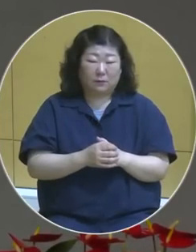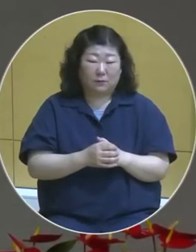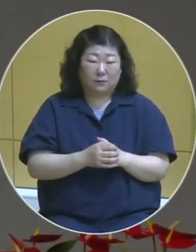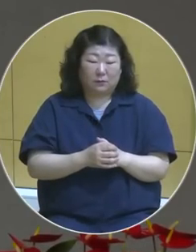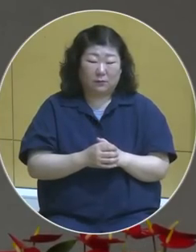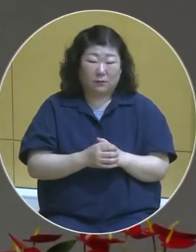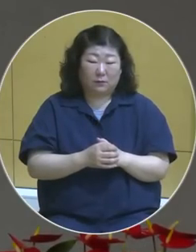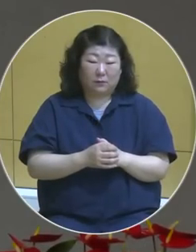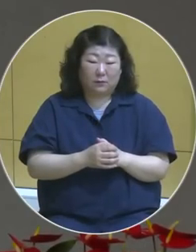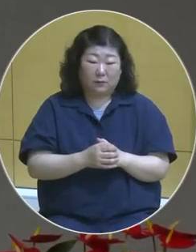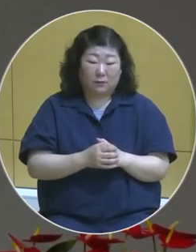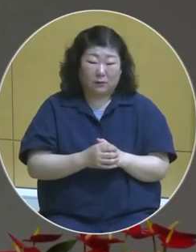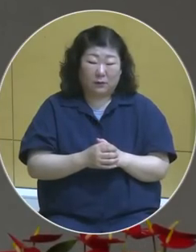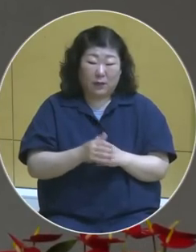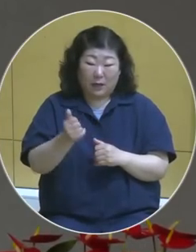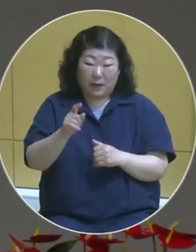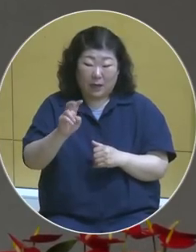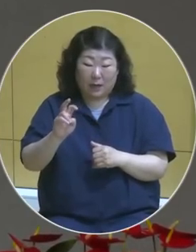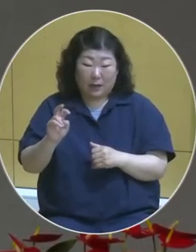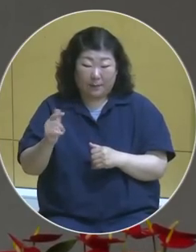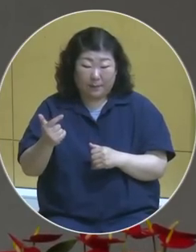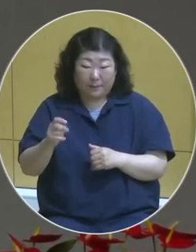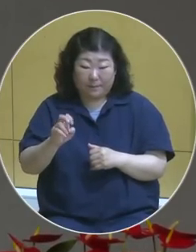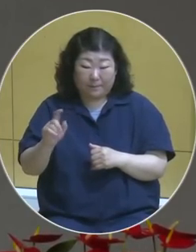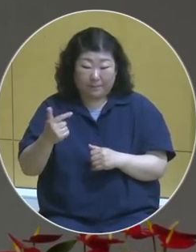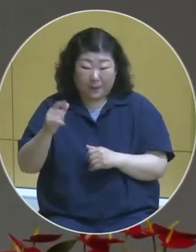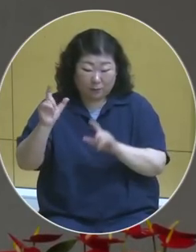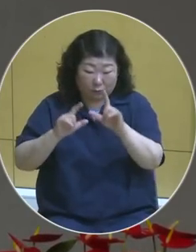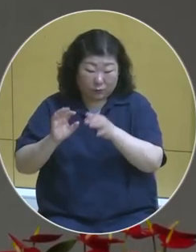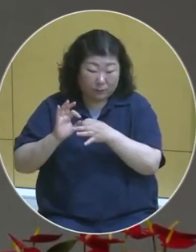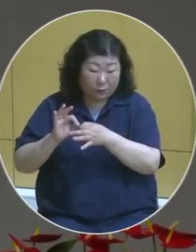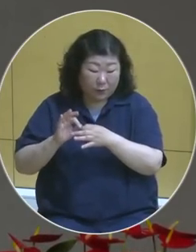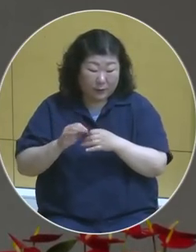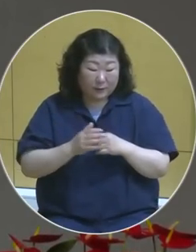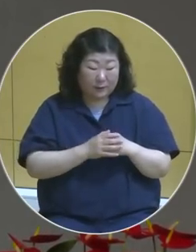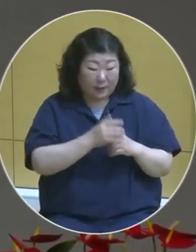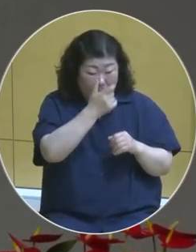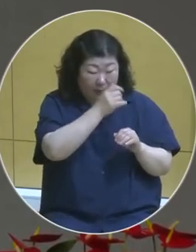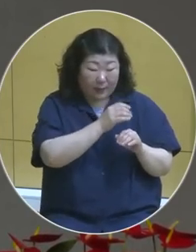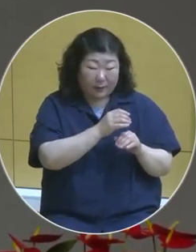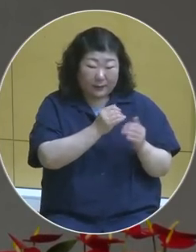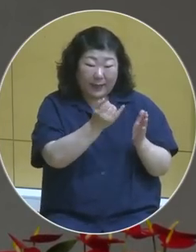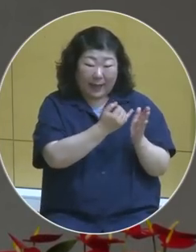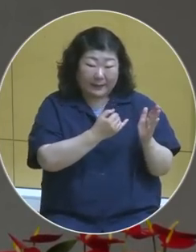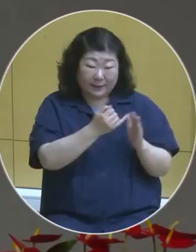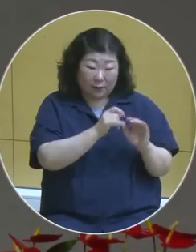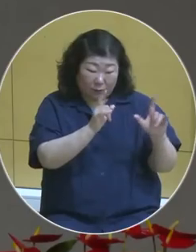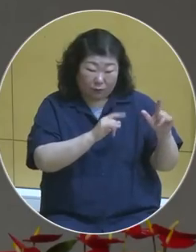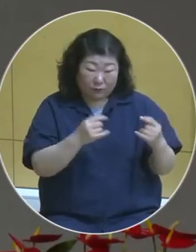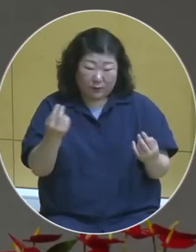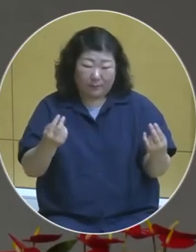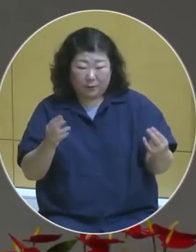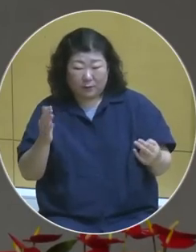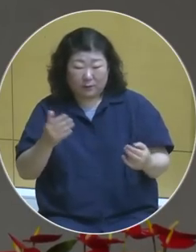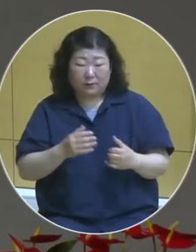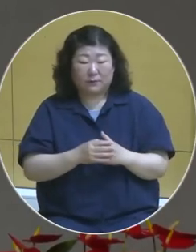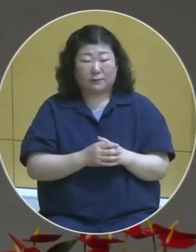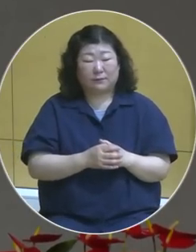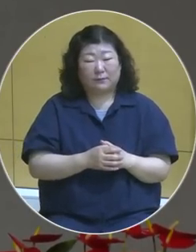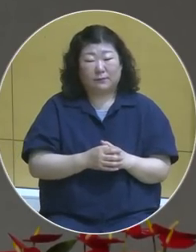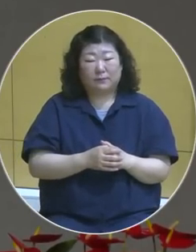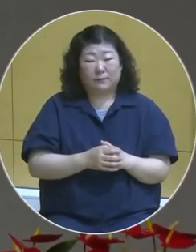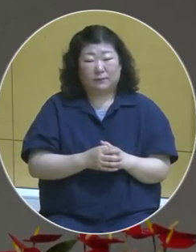통해서 겸손한 에스더의 모습과 기도한 후에 당당하면서도 오만하지 않고 지혜로운 모습들을 보여주고 있습니다.